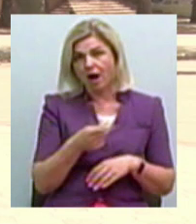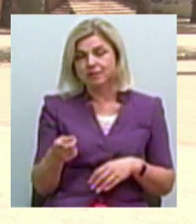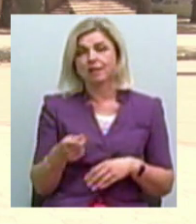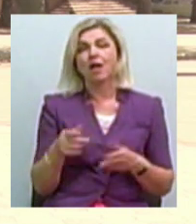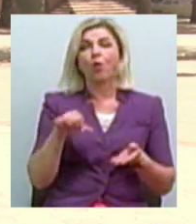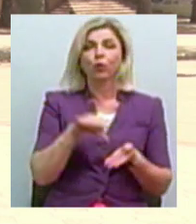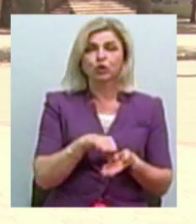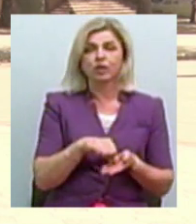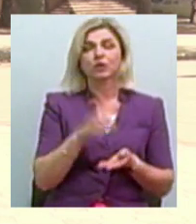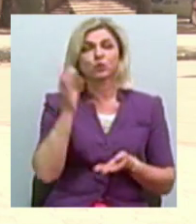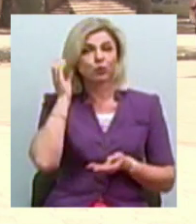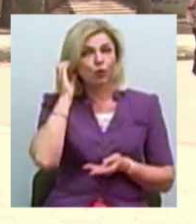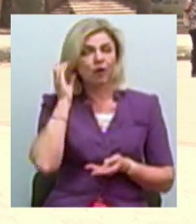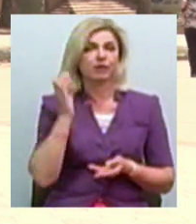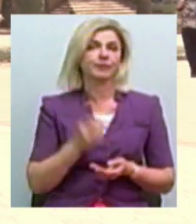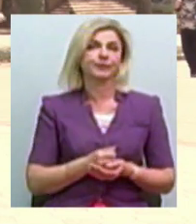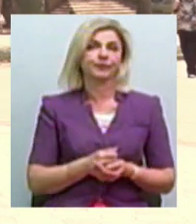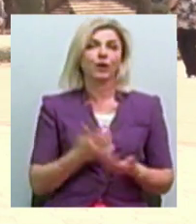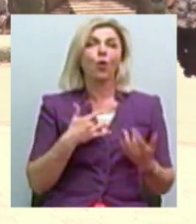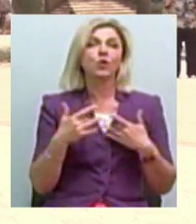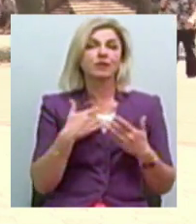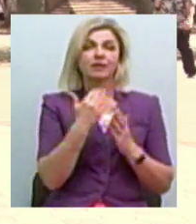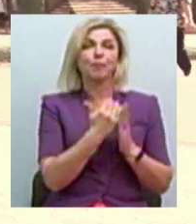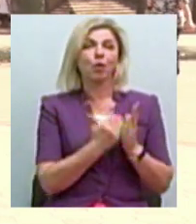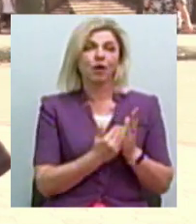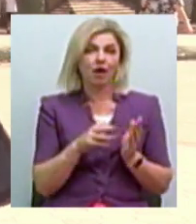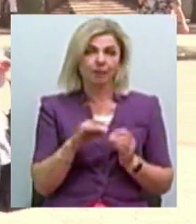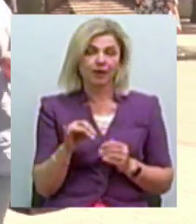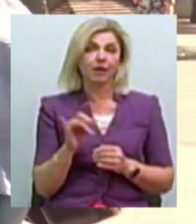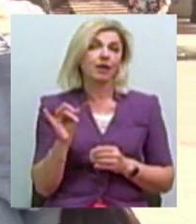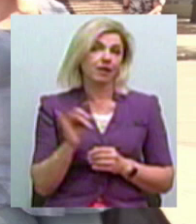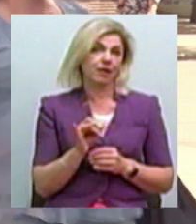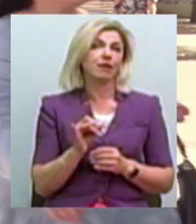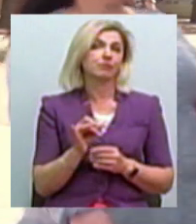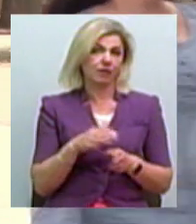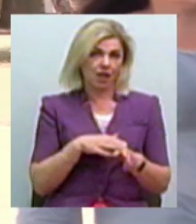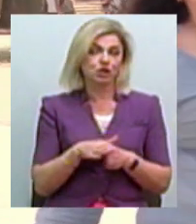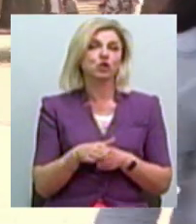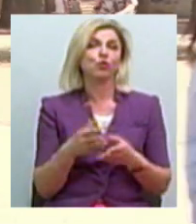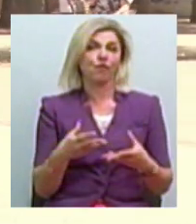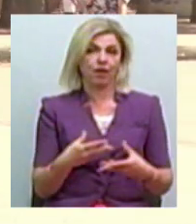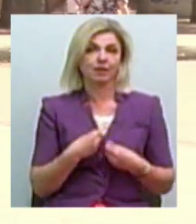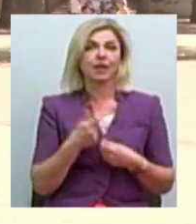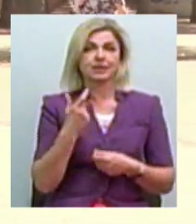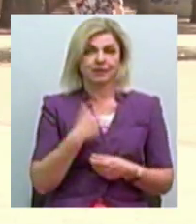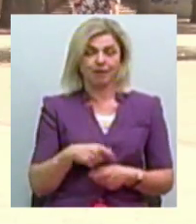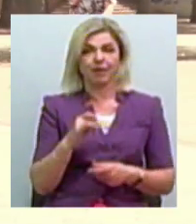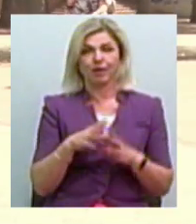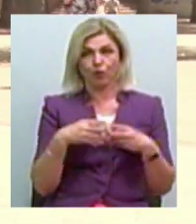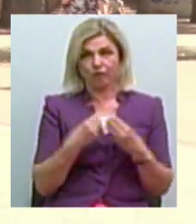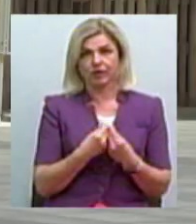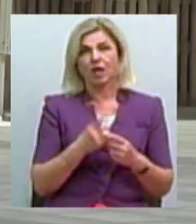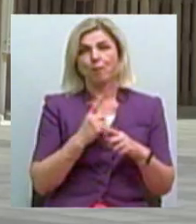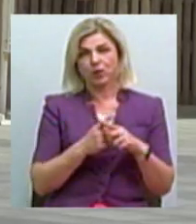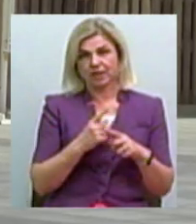приймати участь, слухати концертні програми та насичувати себе, свої родини